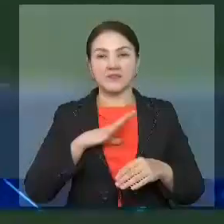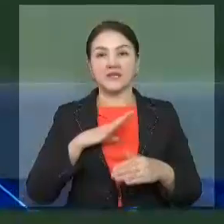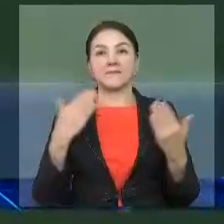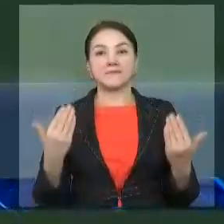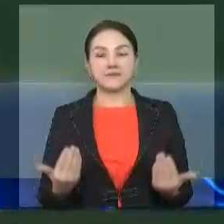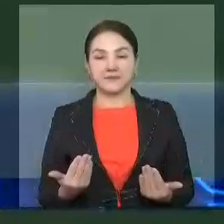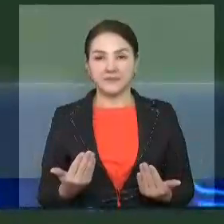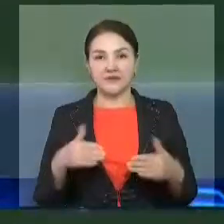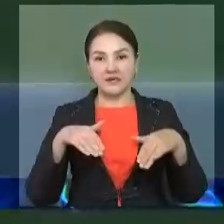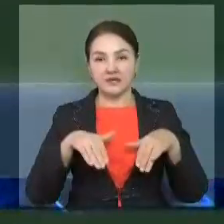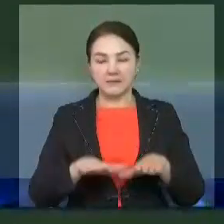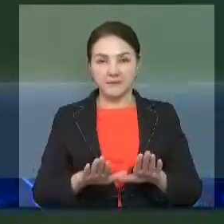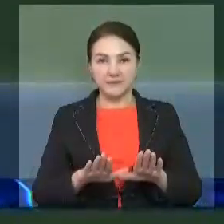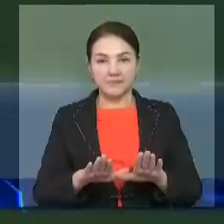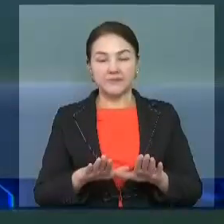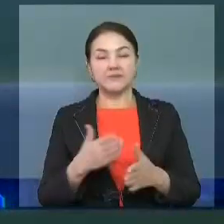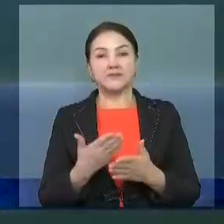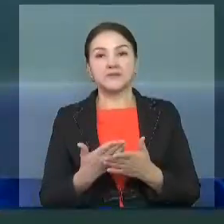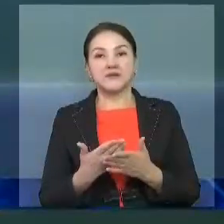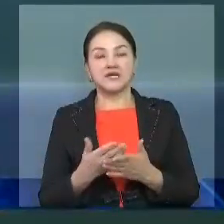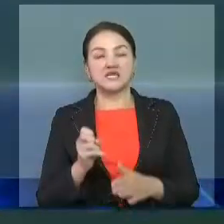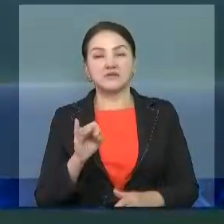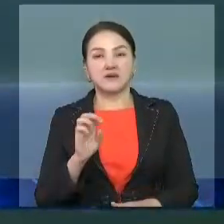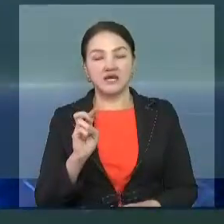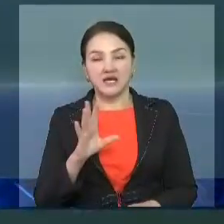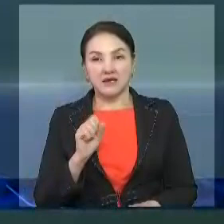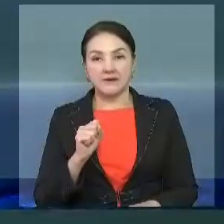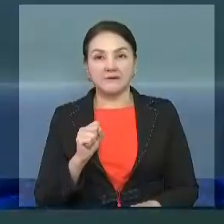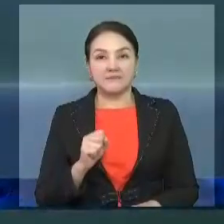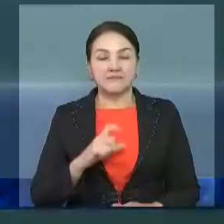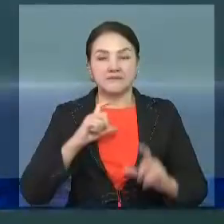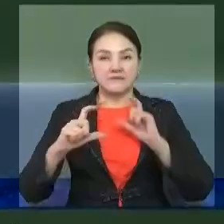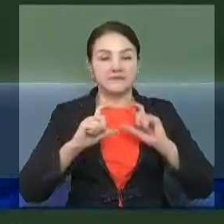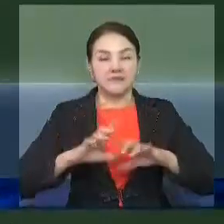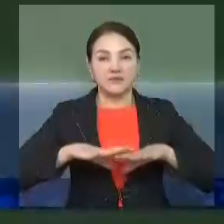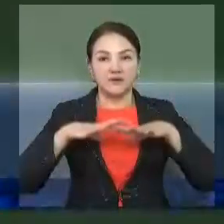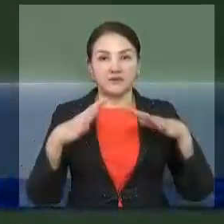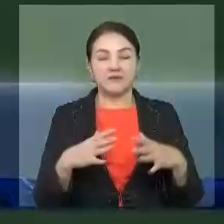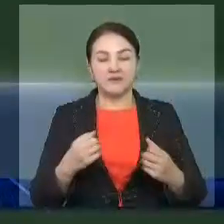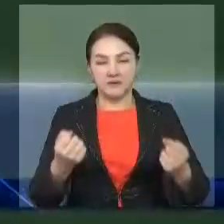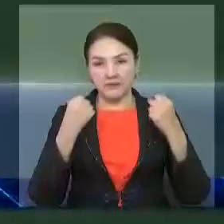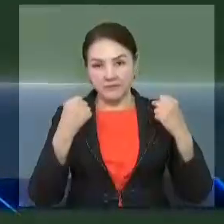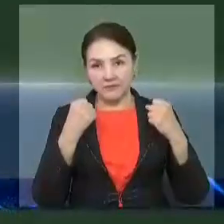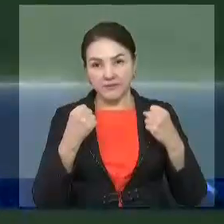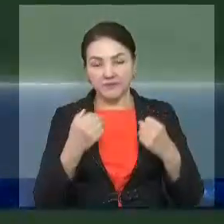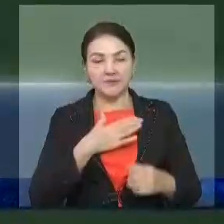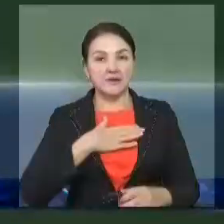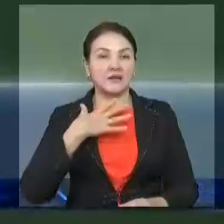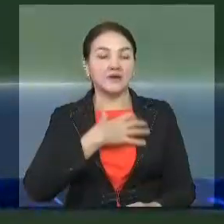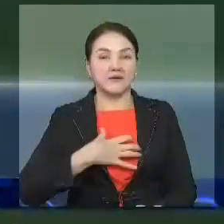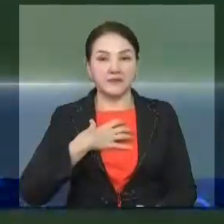благодаря решению Мурата Сатханча Ашимбаева, спикера Сената. И шахматы – это уже больше, чем вид спорта. И для нас важно,